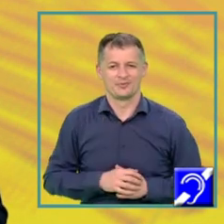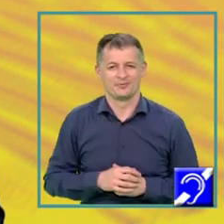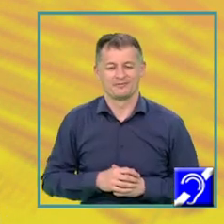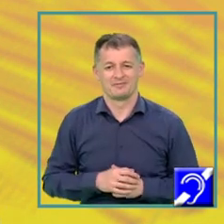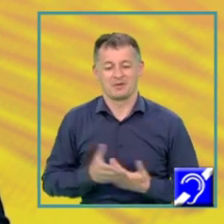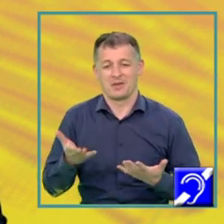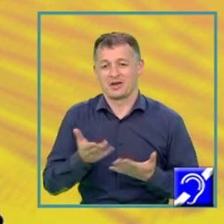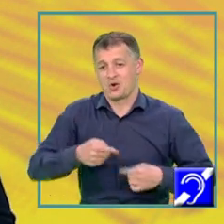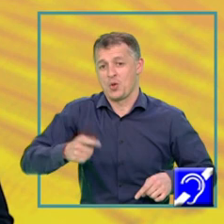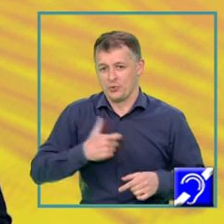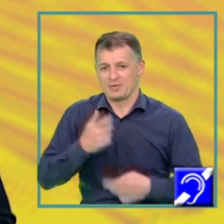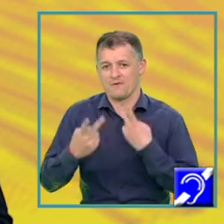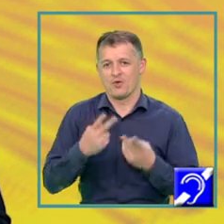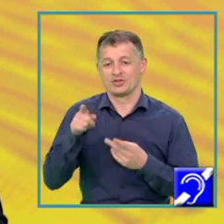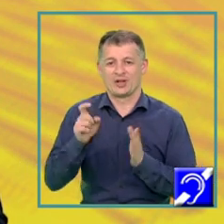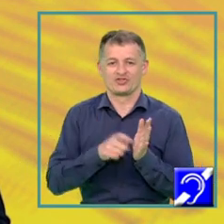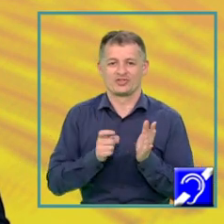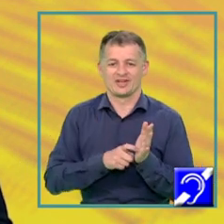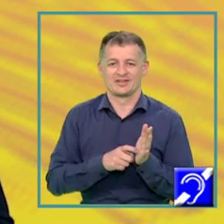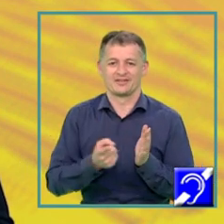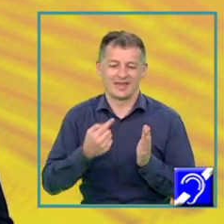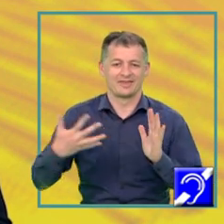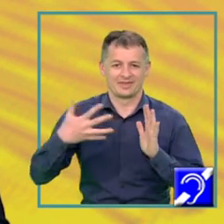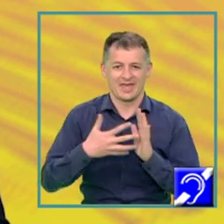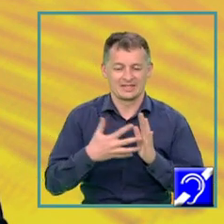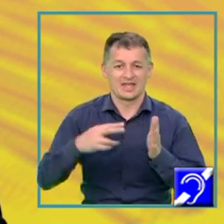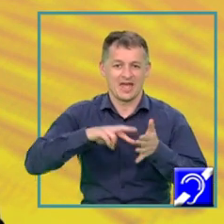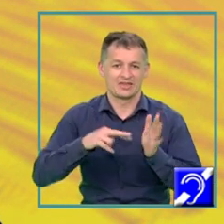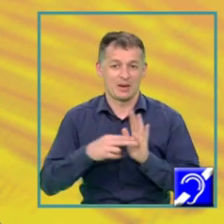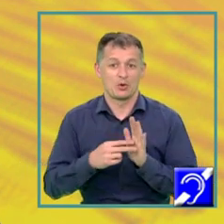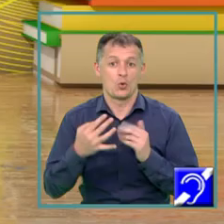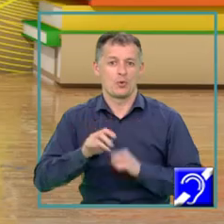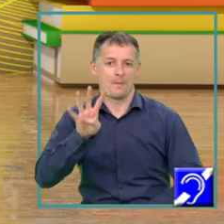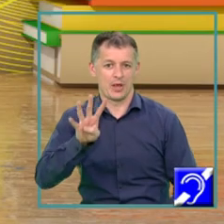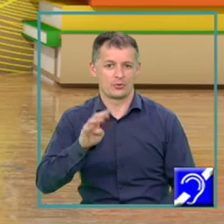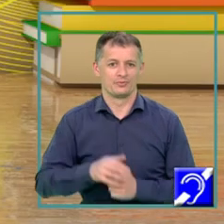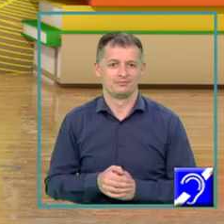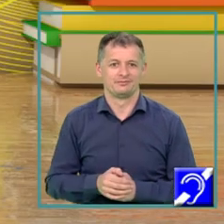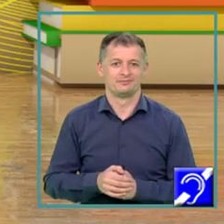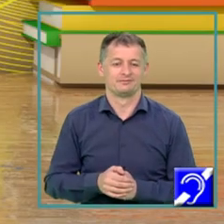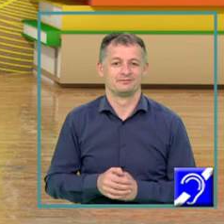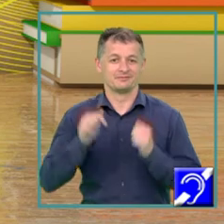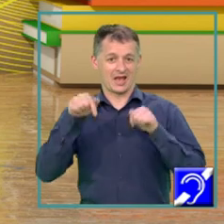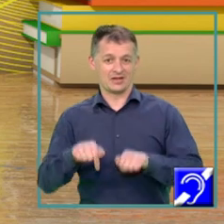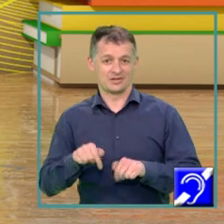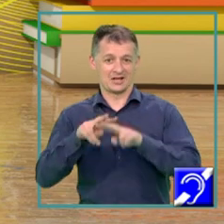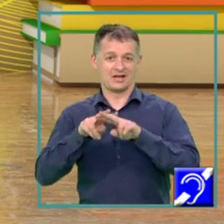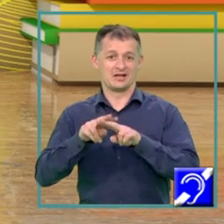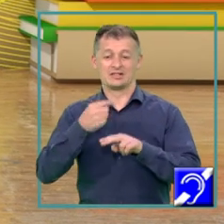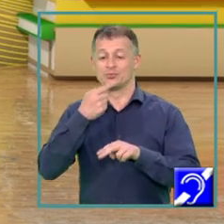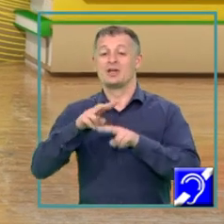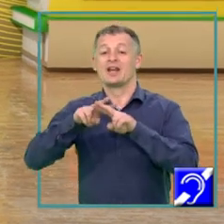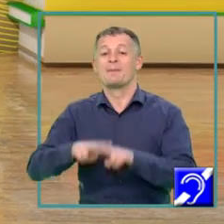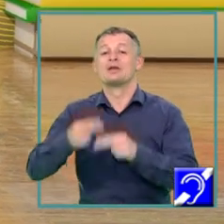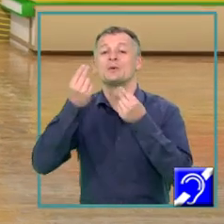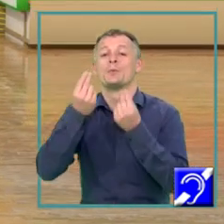pe care noi putem să le folosim la aceste cerințe din testul antrenament numărul 4. Eu aici îmi iau rămas bun, vă